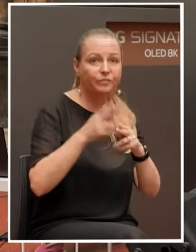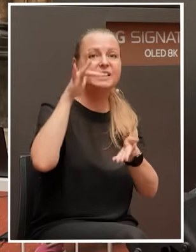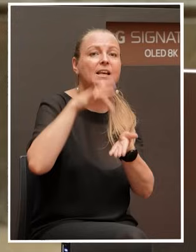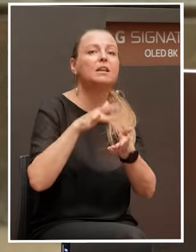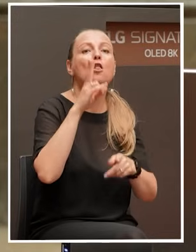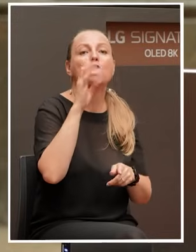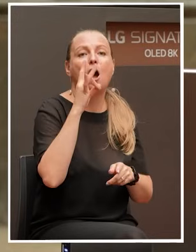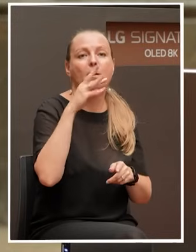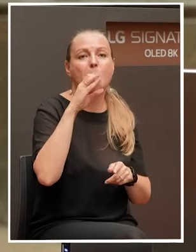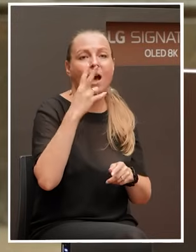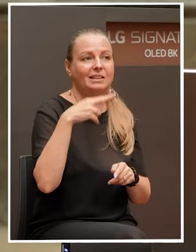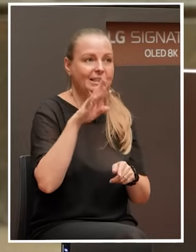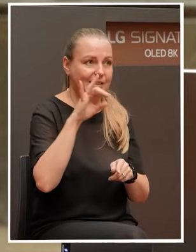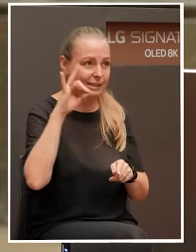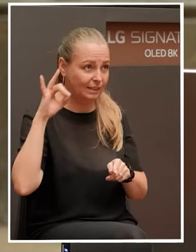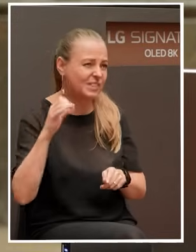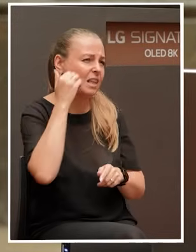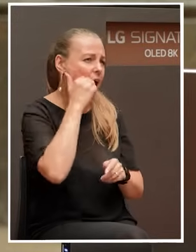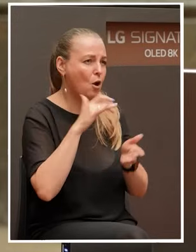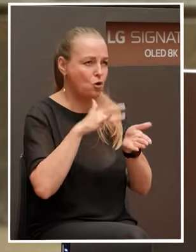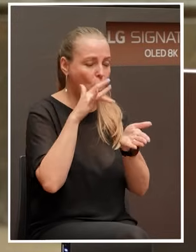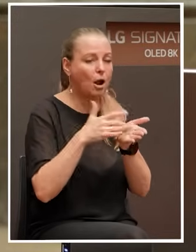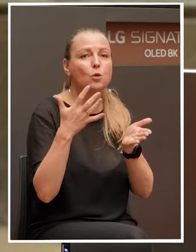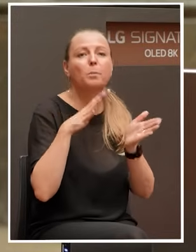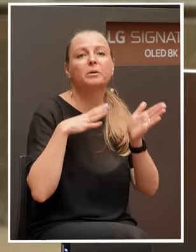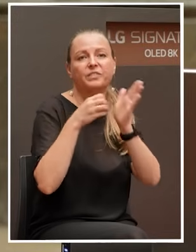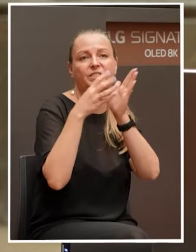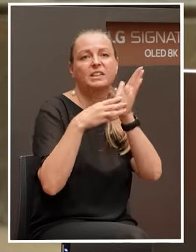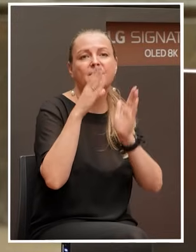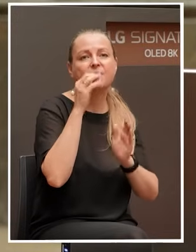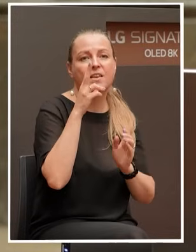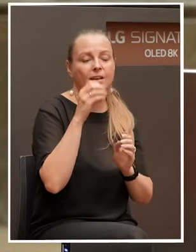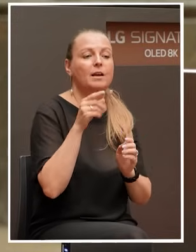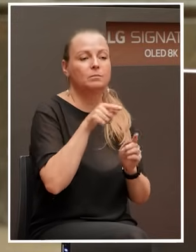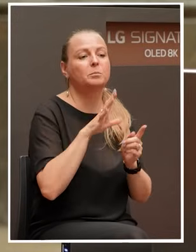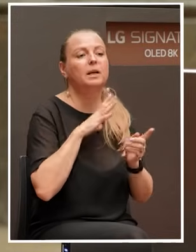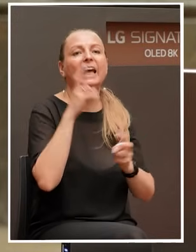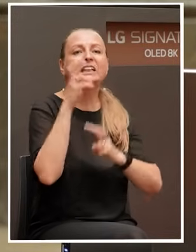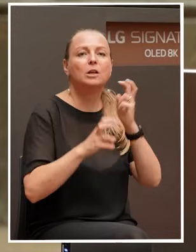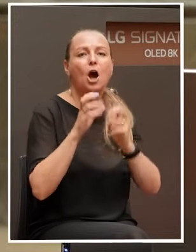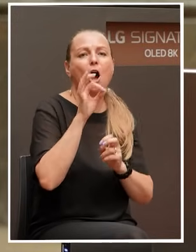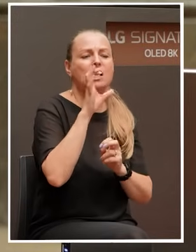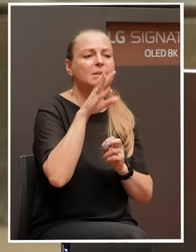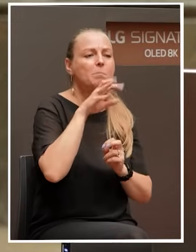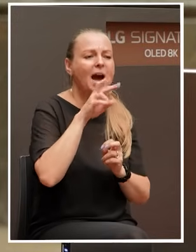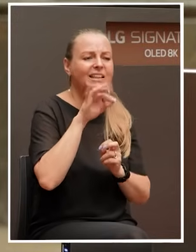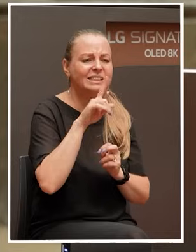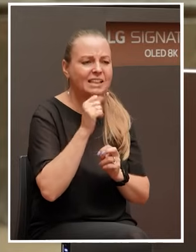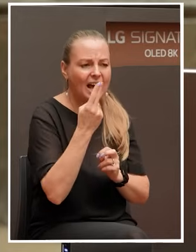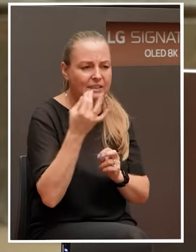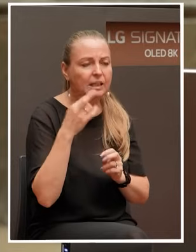Нормандии, старый средневековый город, который в XIX веке пережил индустриализацию, османизацию,